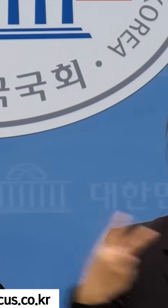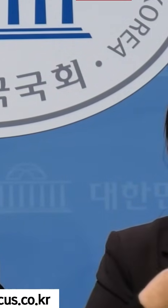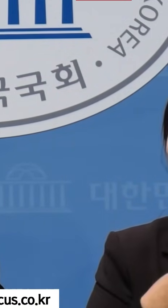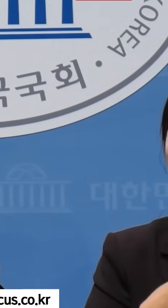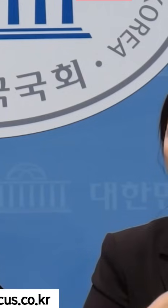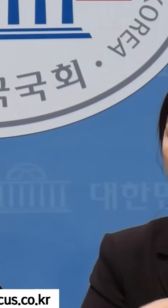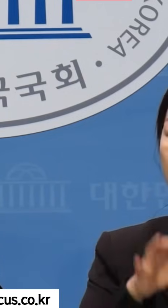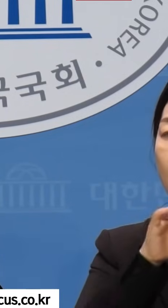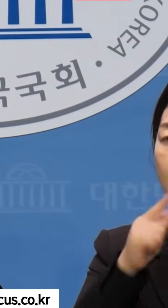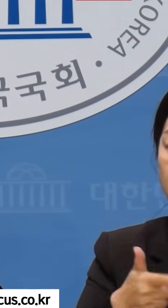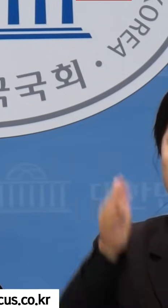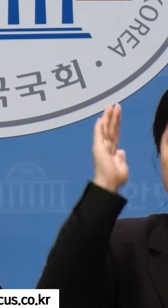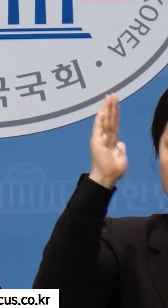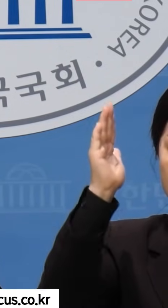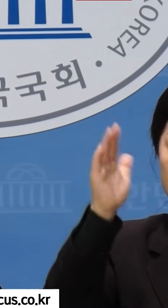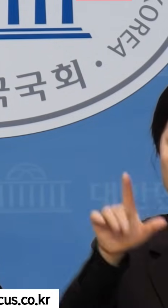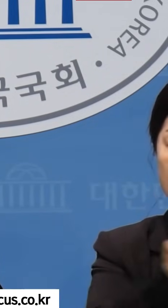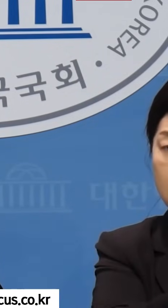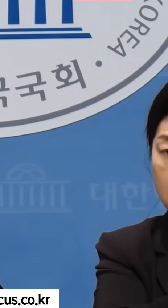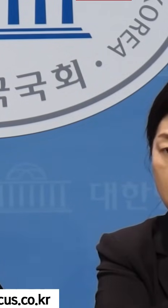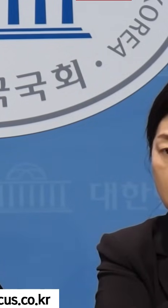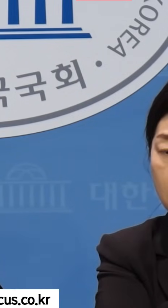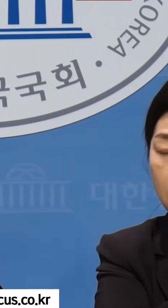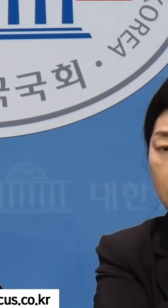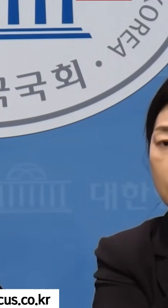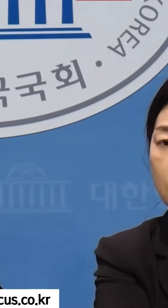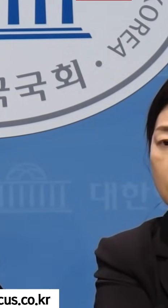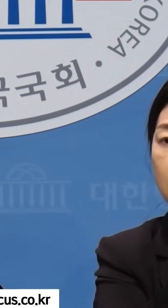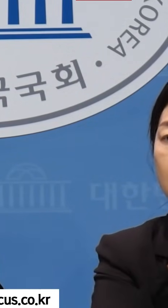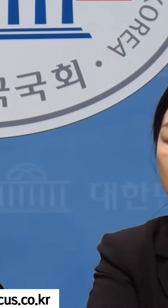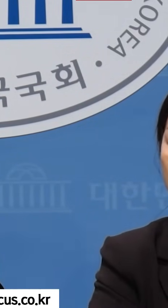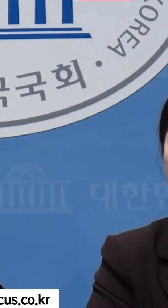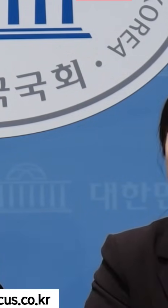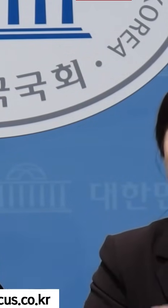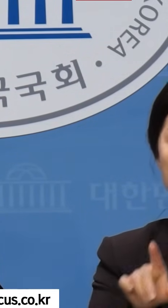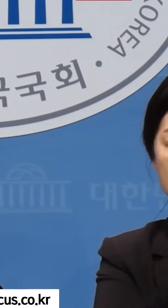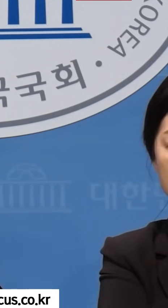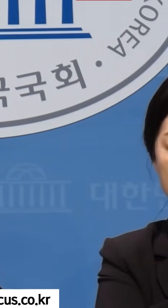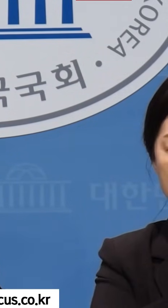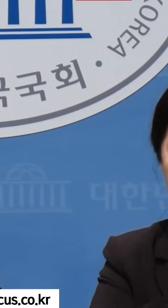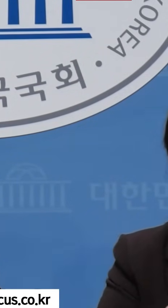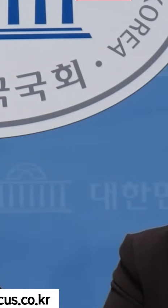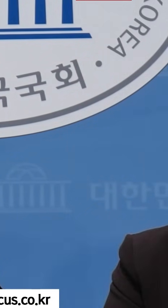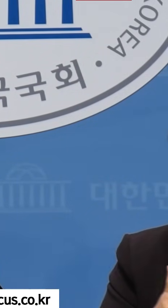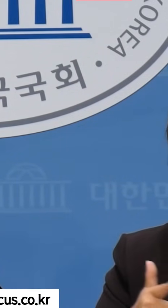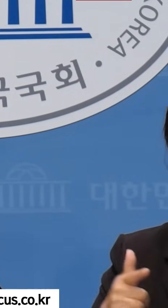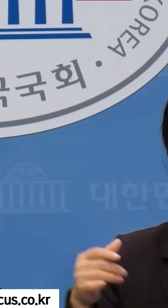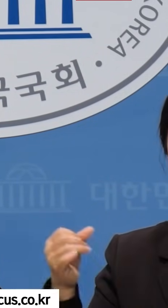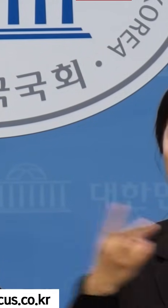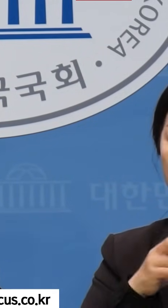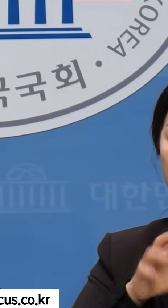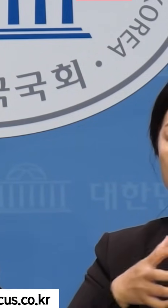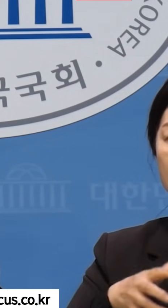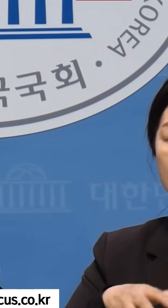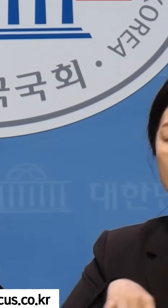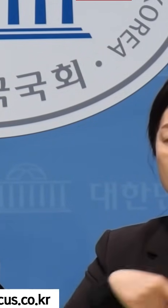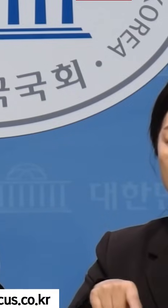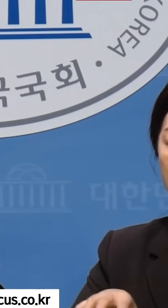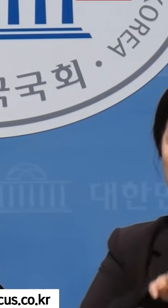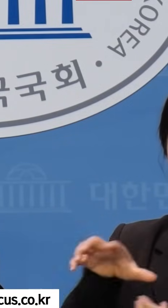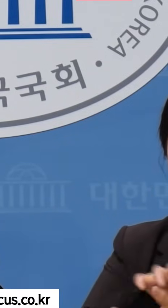안민석의 주장에 신뢰성을 흔들어 국정농단과 탄핵의 역사를 뿌리부터